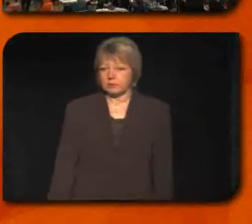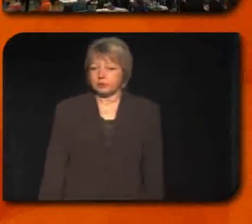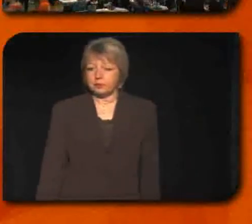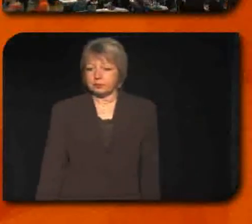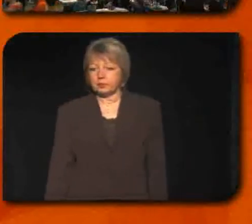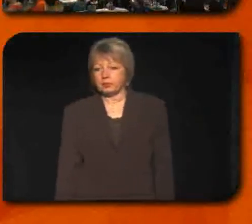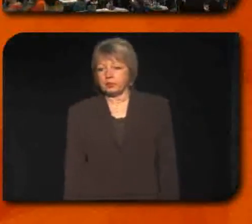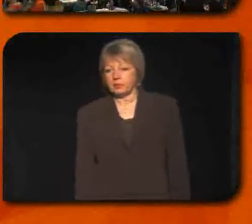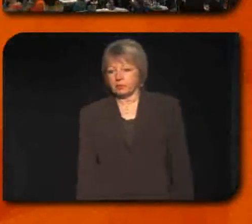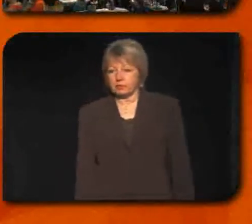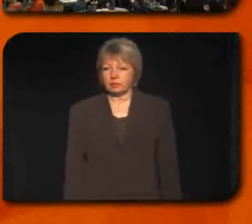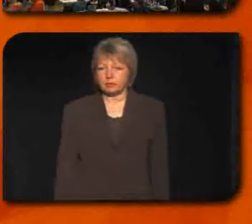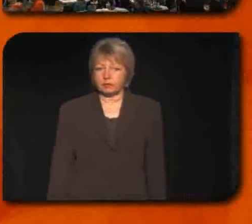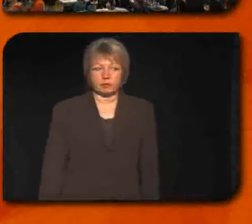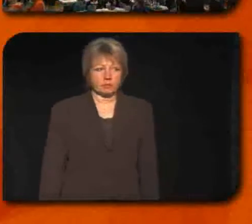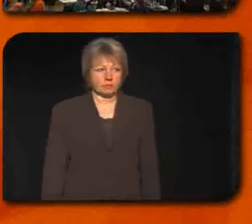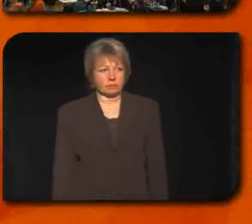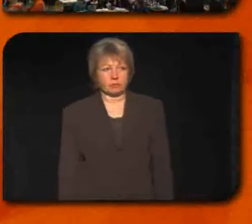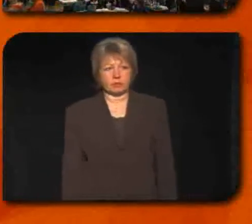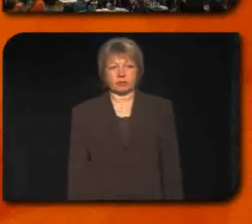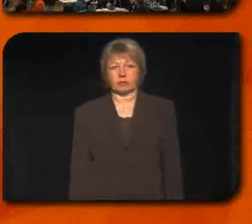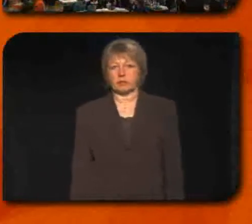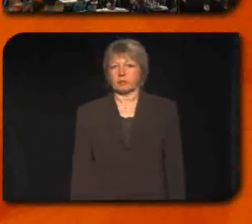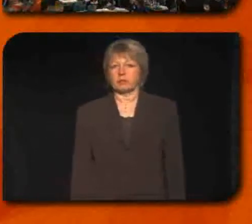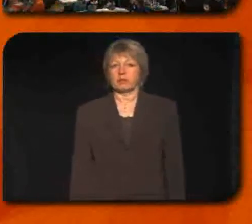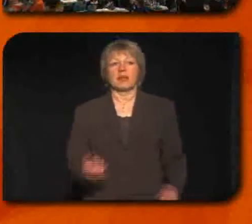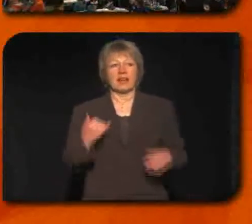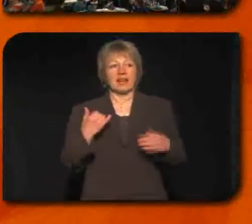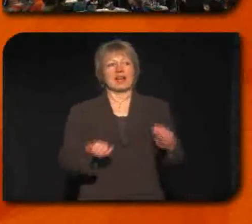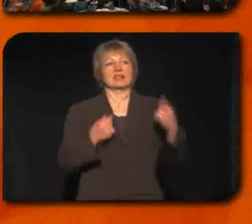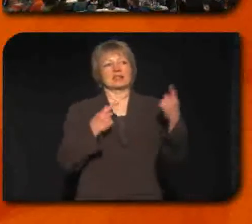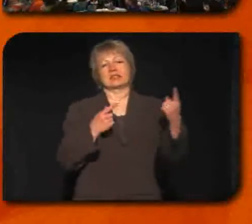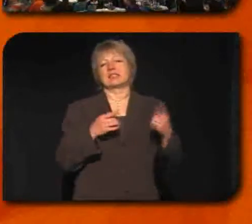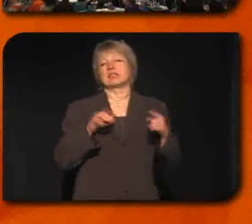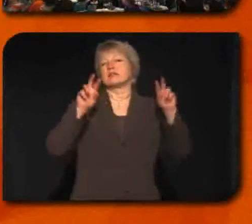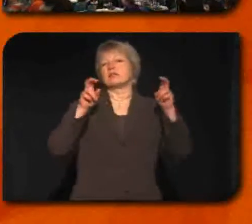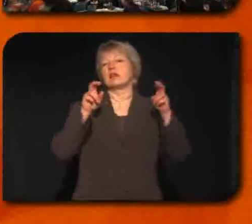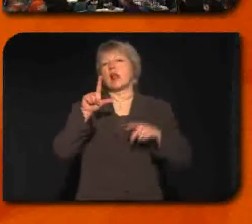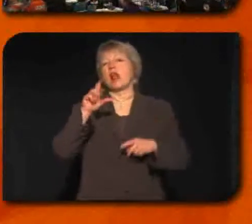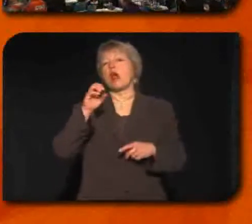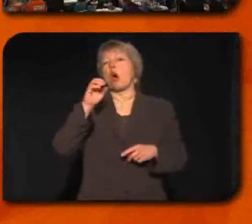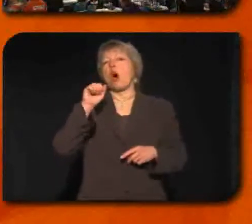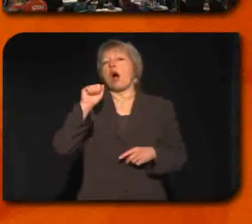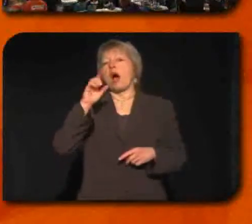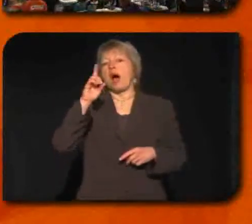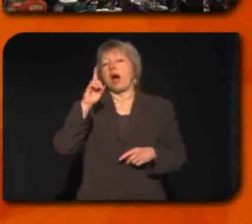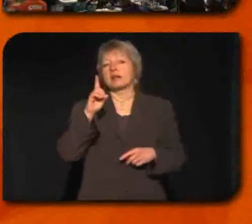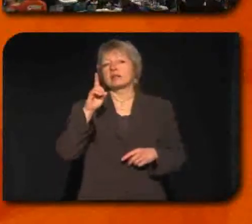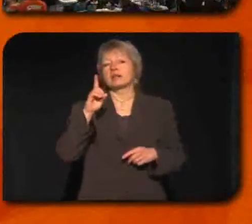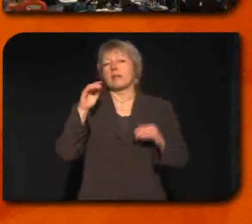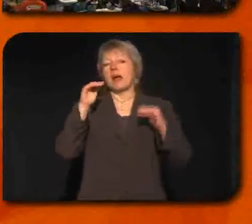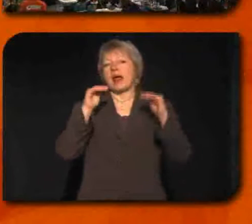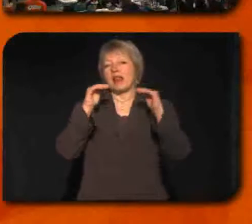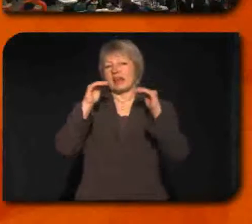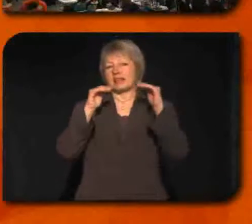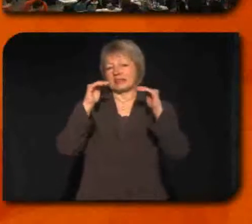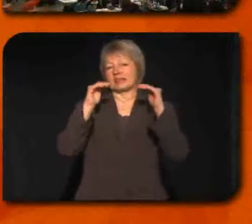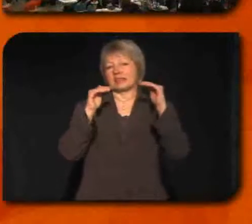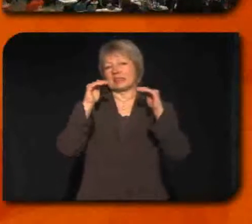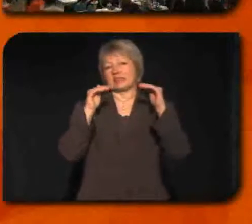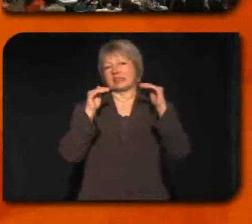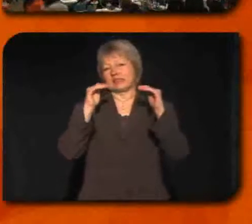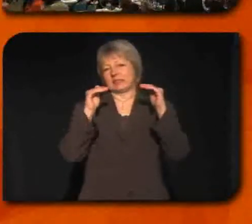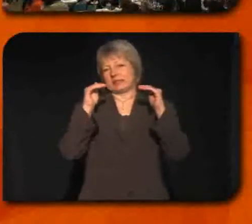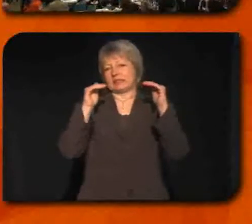jetzt kommt mal wieder mein load balancing Sprüchlein an dem Urnen am Rand ist wieder wesentlich mehr los